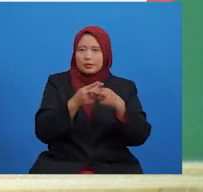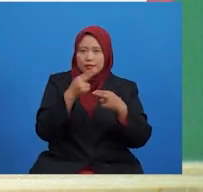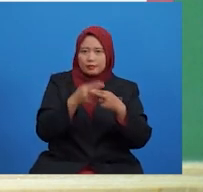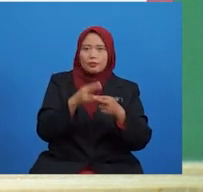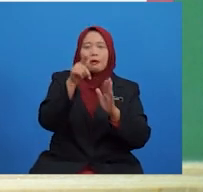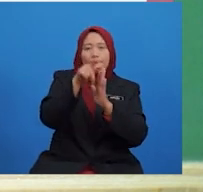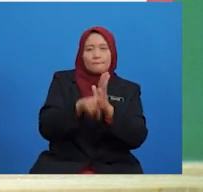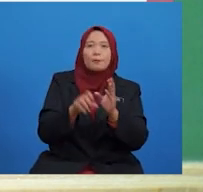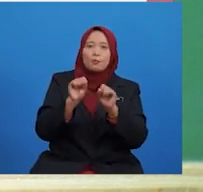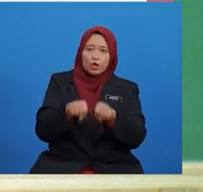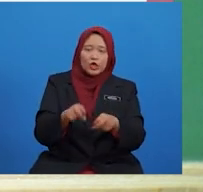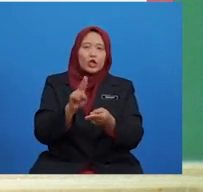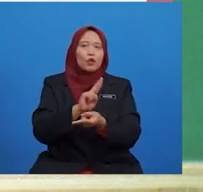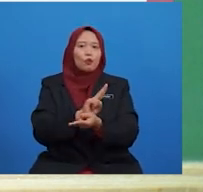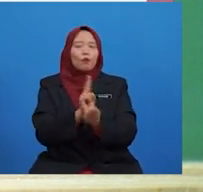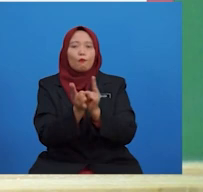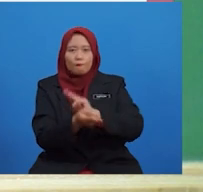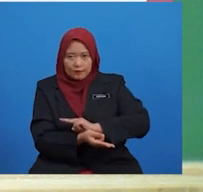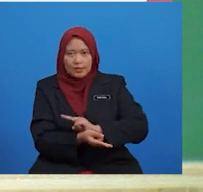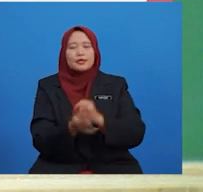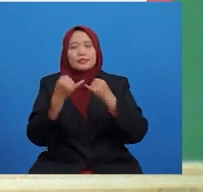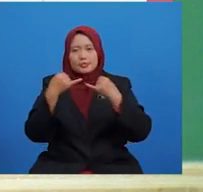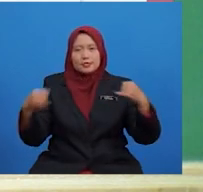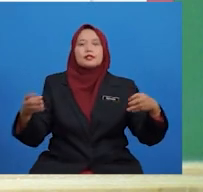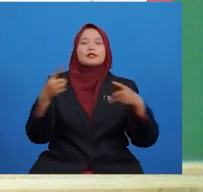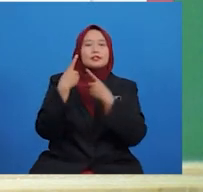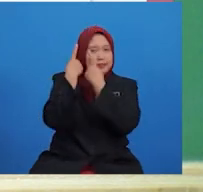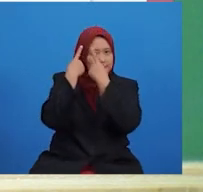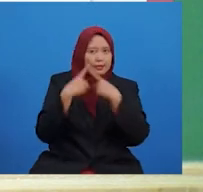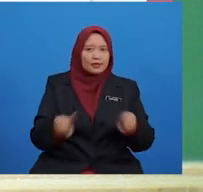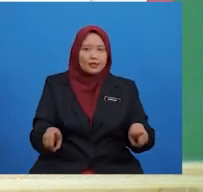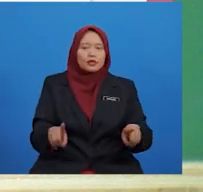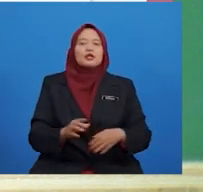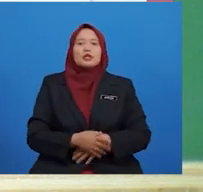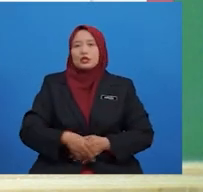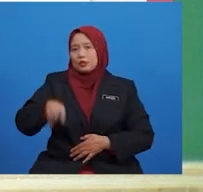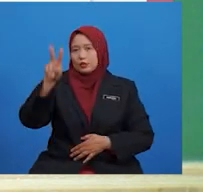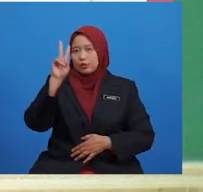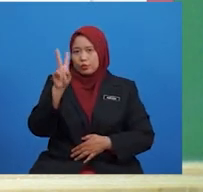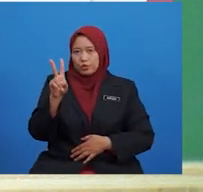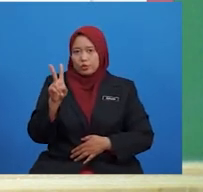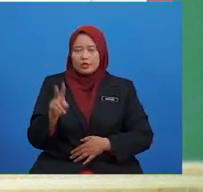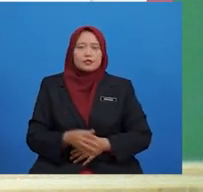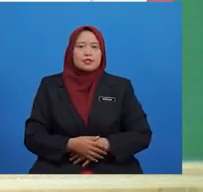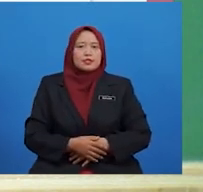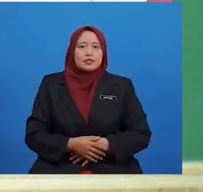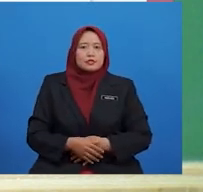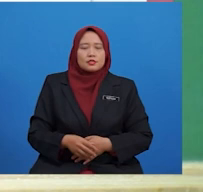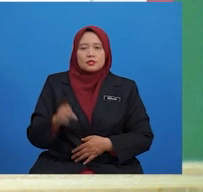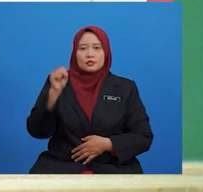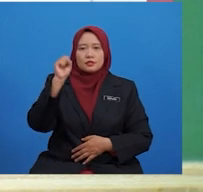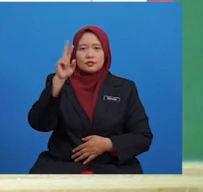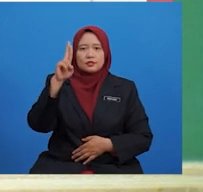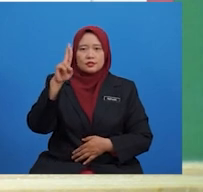jenis data tersebut. Contoh kedua, perkataan string menunjukkan jenis data string